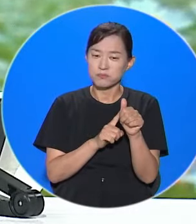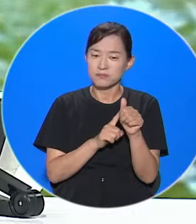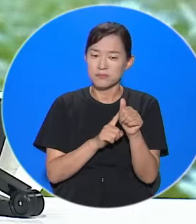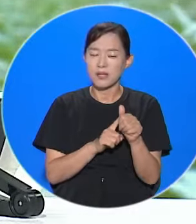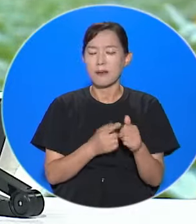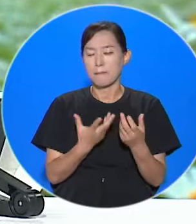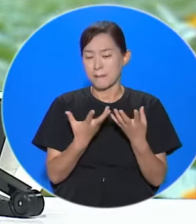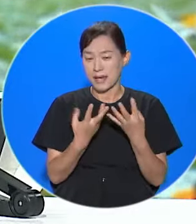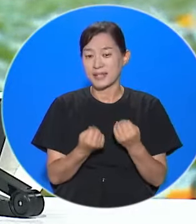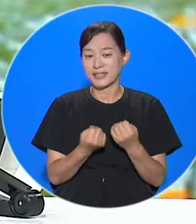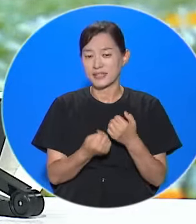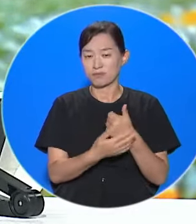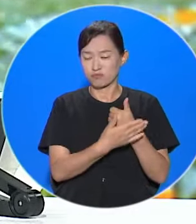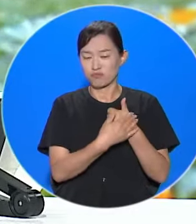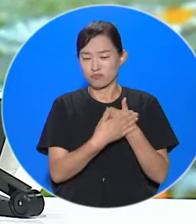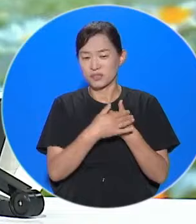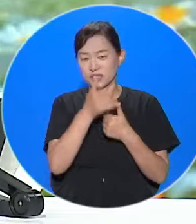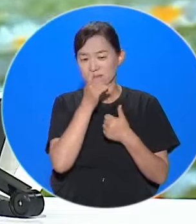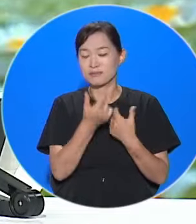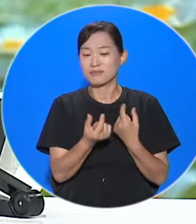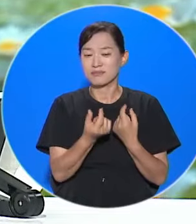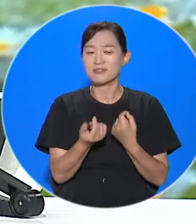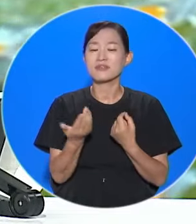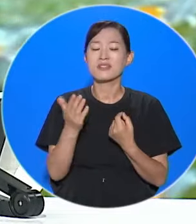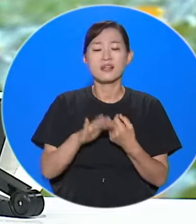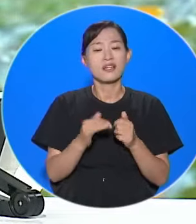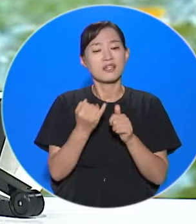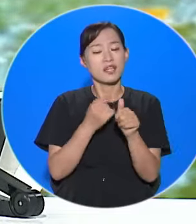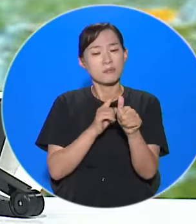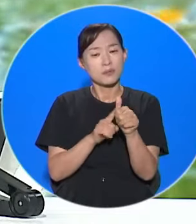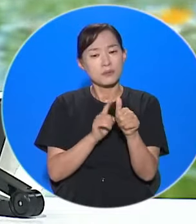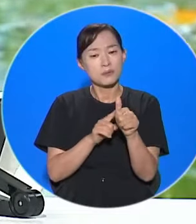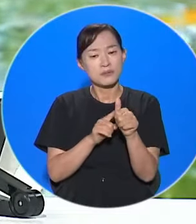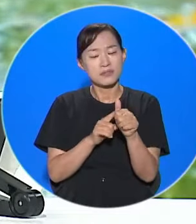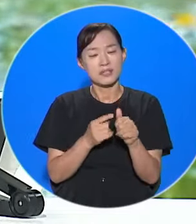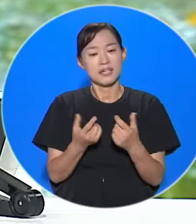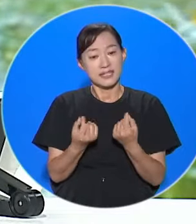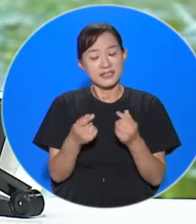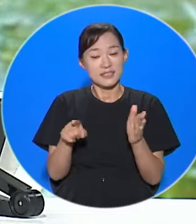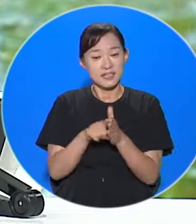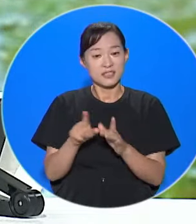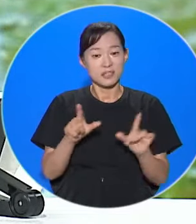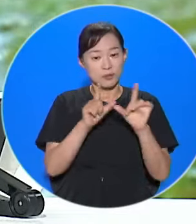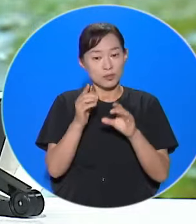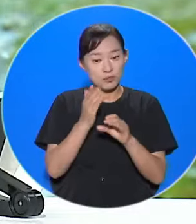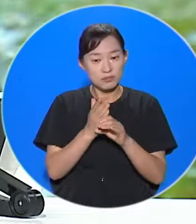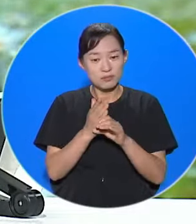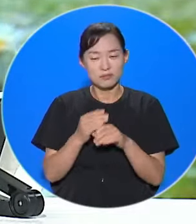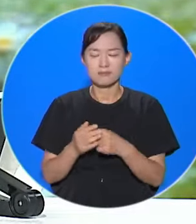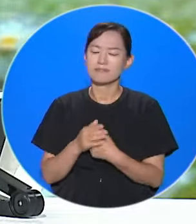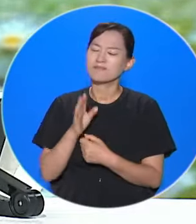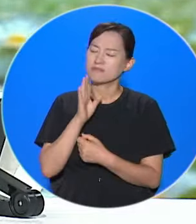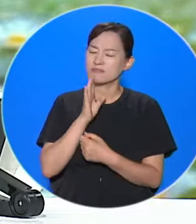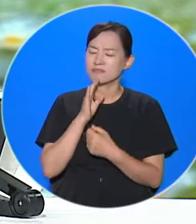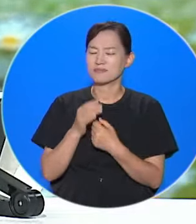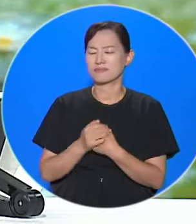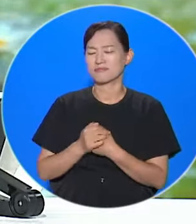옆에서 또 많이 지지해 주시고 하실 텐데, 우리 남편분은 어떻게 함께 신앙생활 하고 계세요? 네, 그